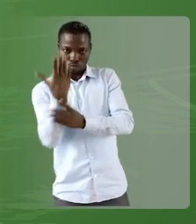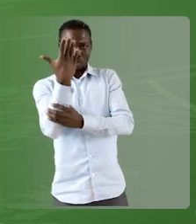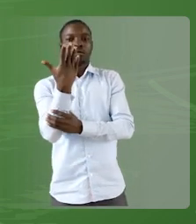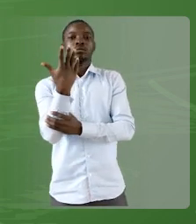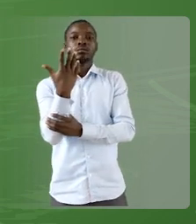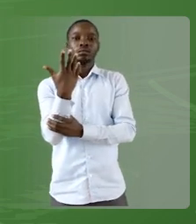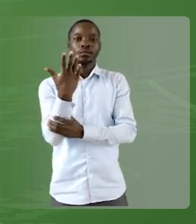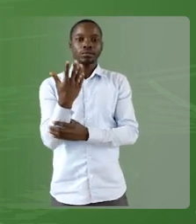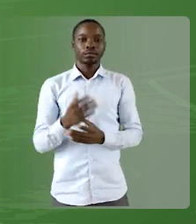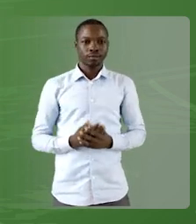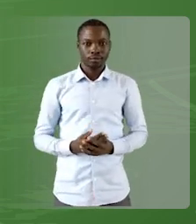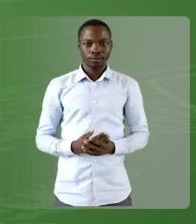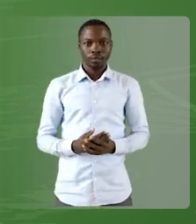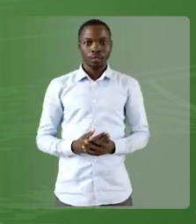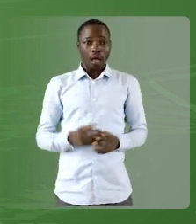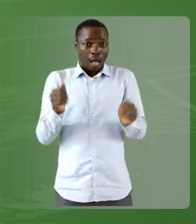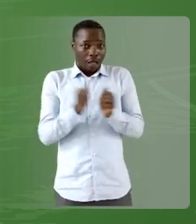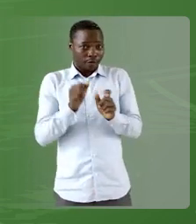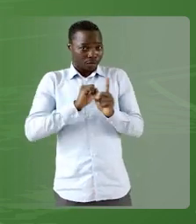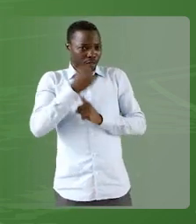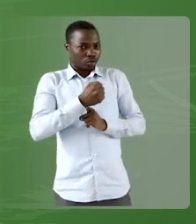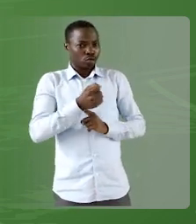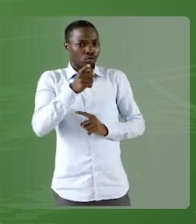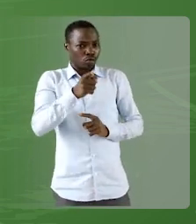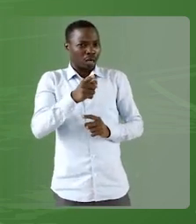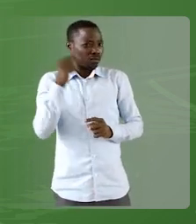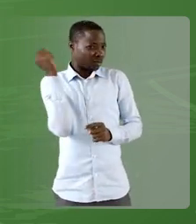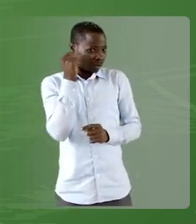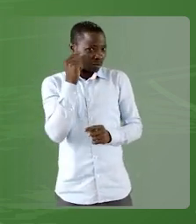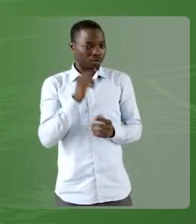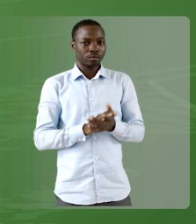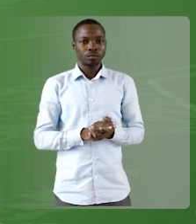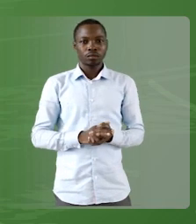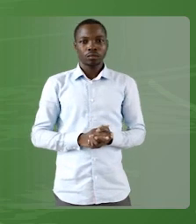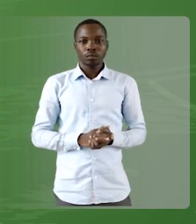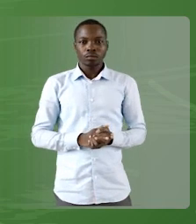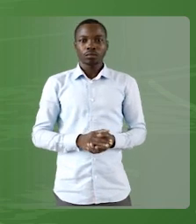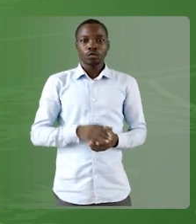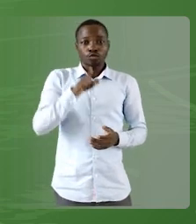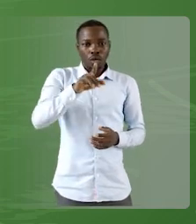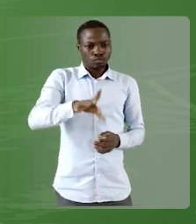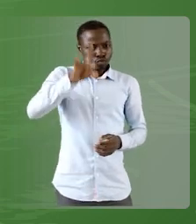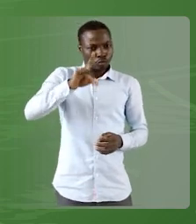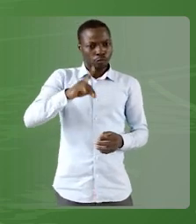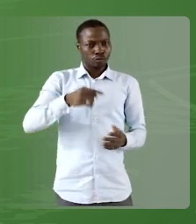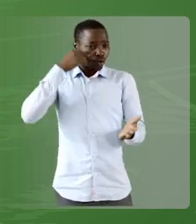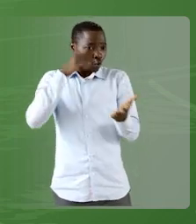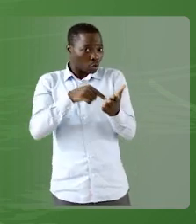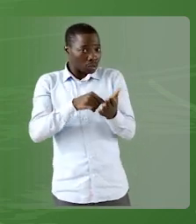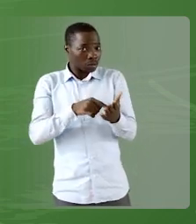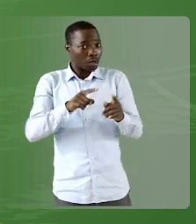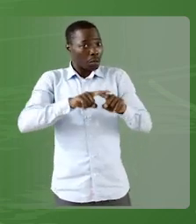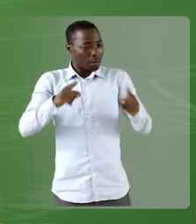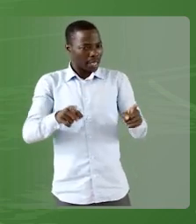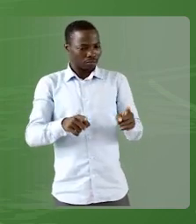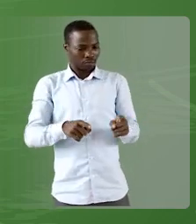poussent. À partir de cette situation, dégagez le constat. Mais revenons un tant soit peu